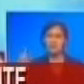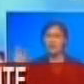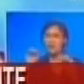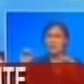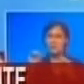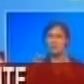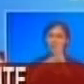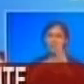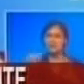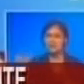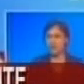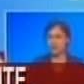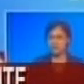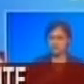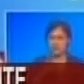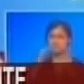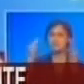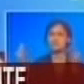bahid ang kanilang pamilya.